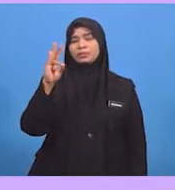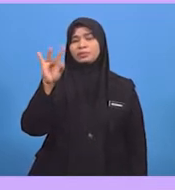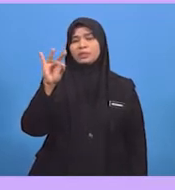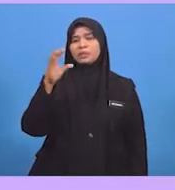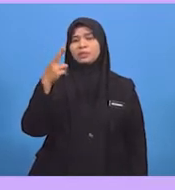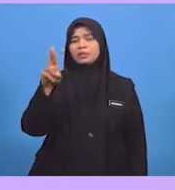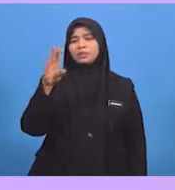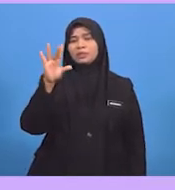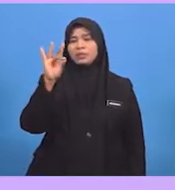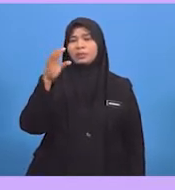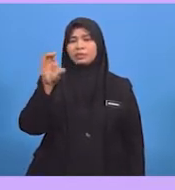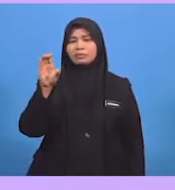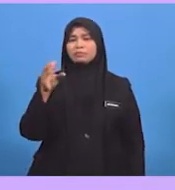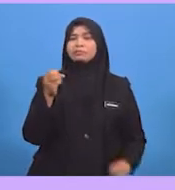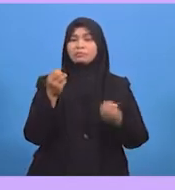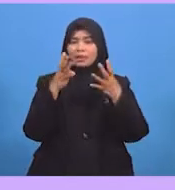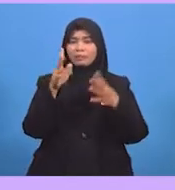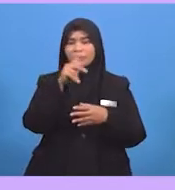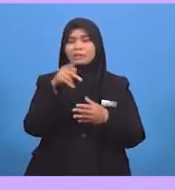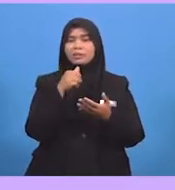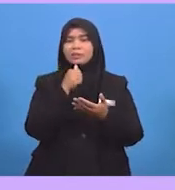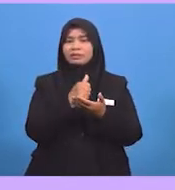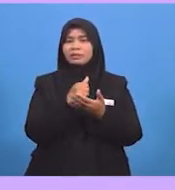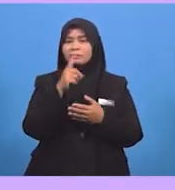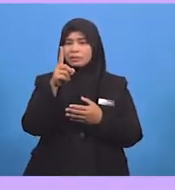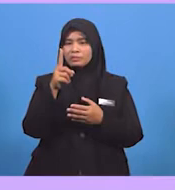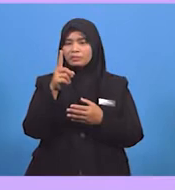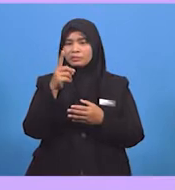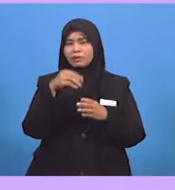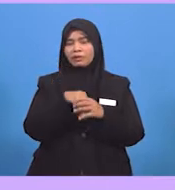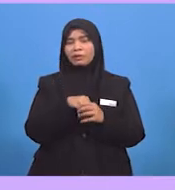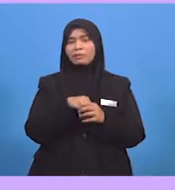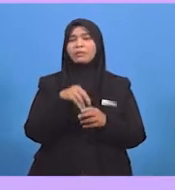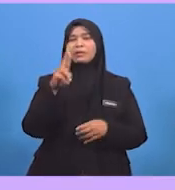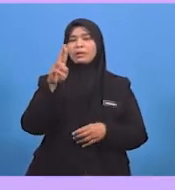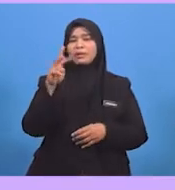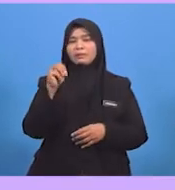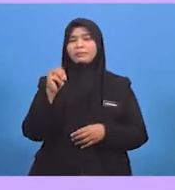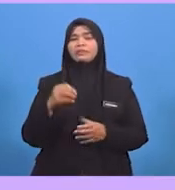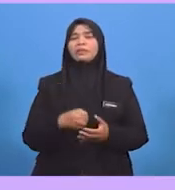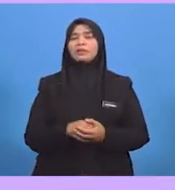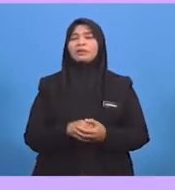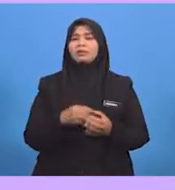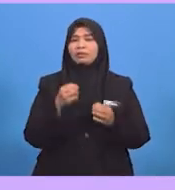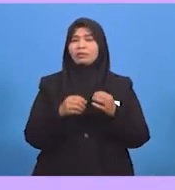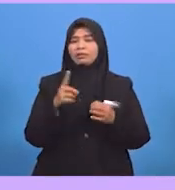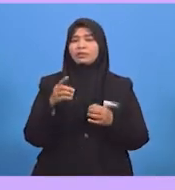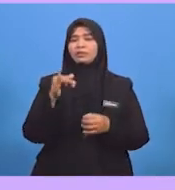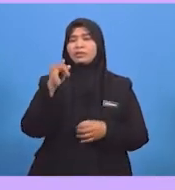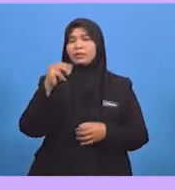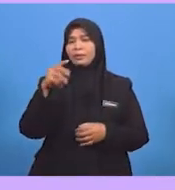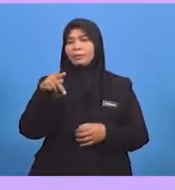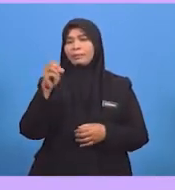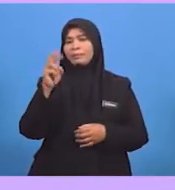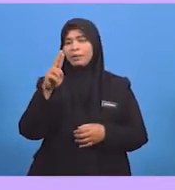CNY 79,800. Berapakah nilai seunit dalam ringgit Malaysia sekiranya syarikat PQR mengimport kereta